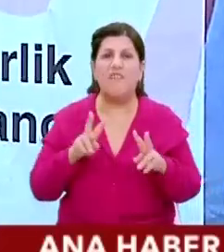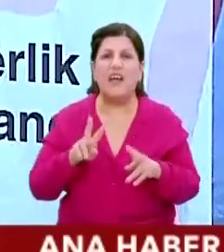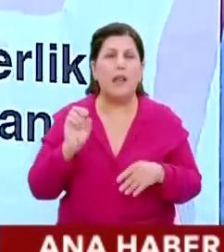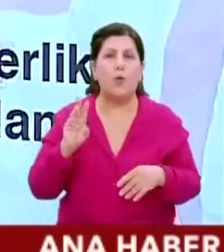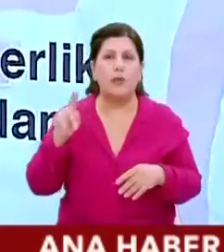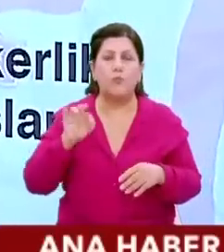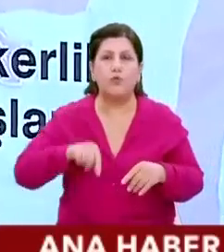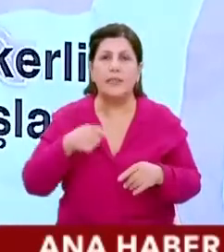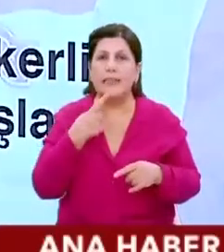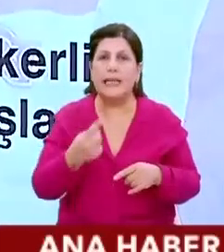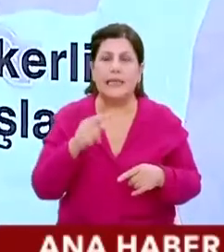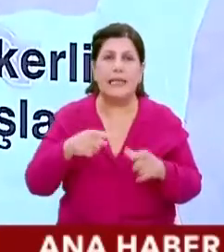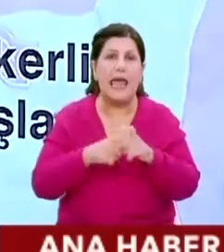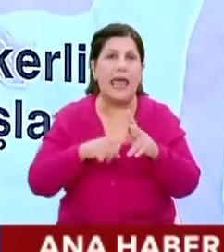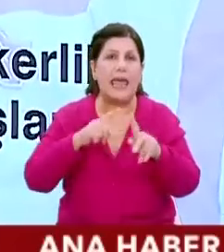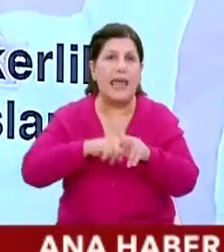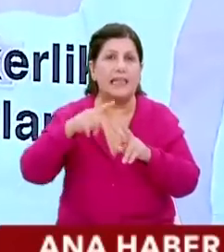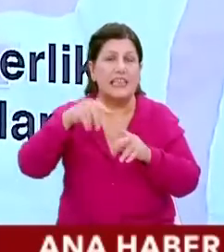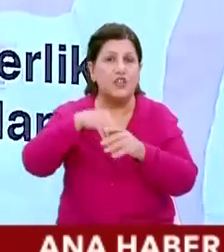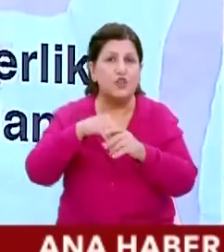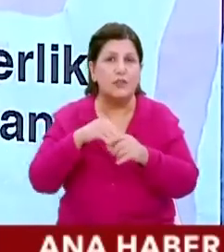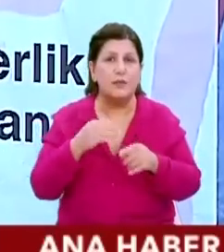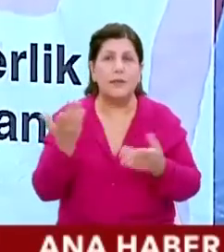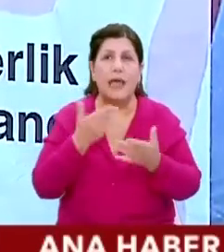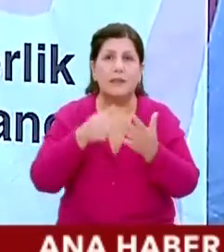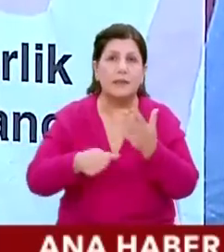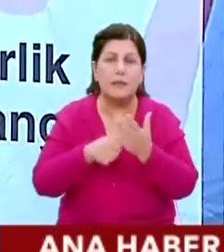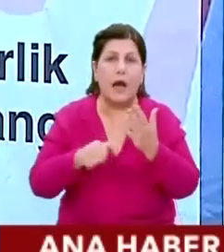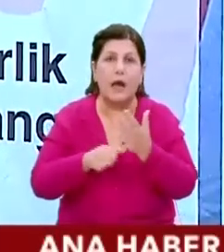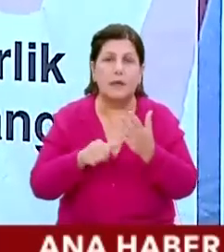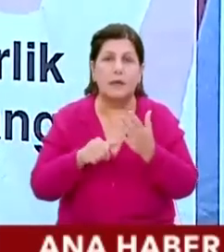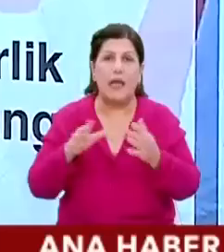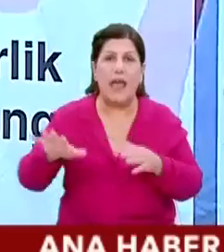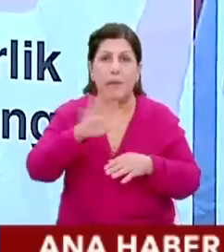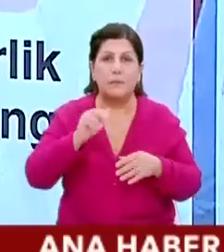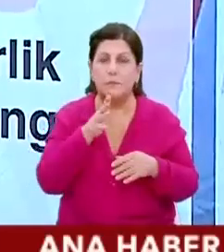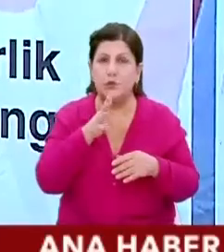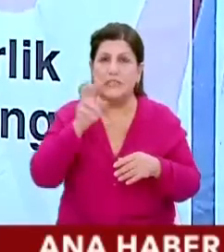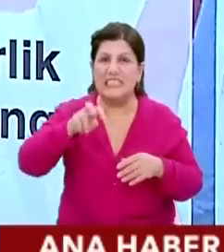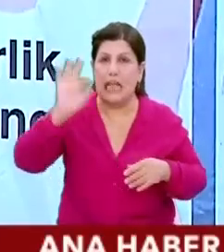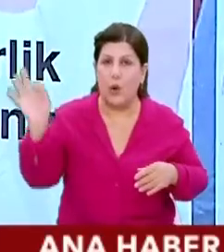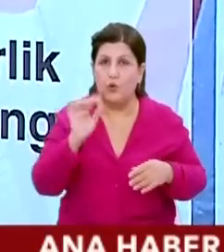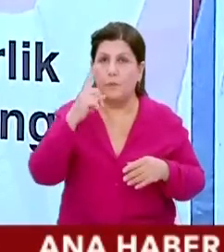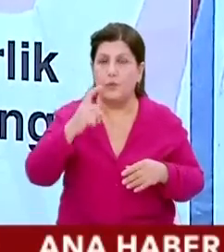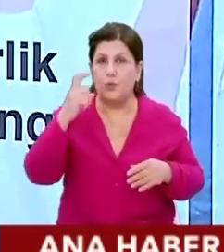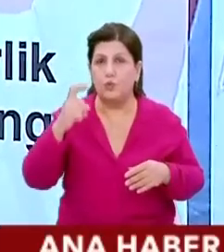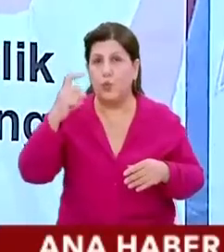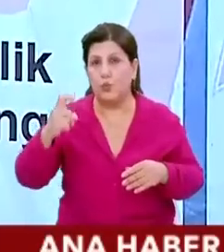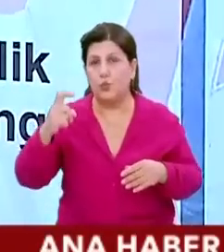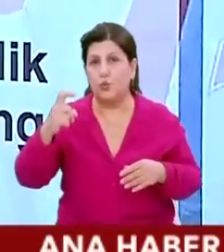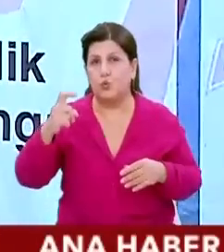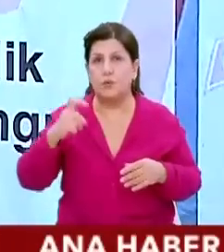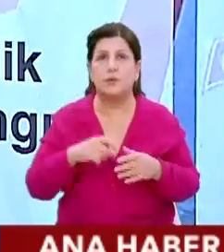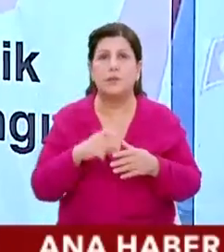ne dedi bugün EYT için net tarih hepimiz de biliyoruz 8 Eylül 1999